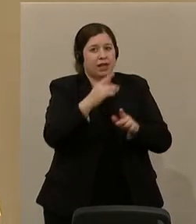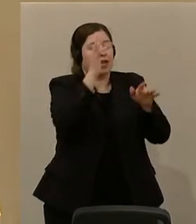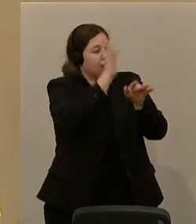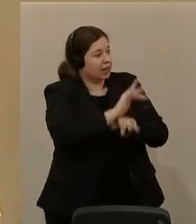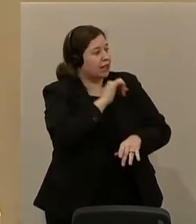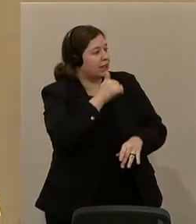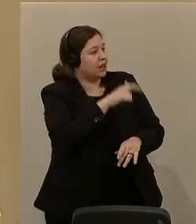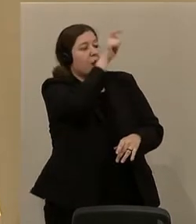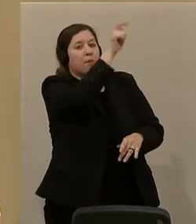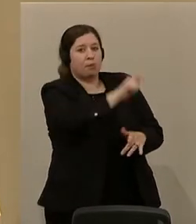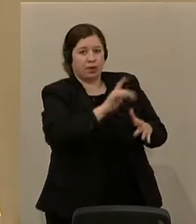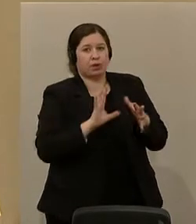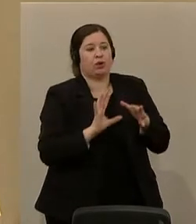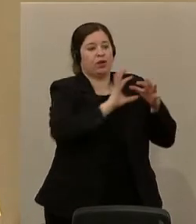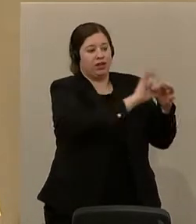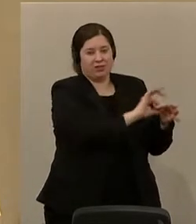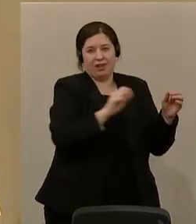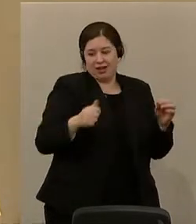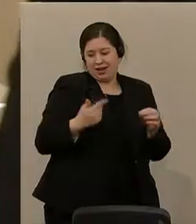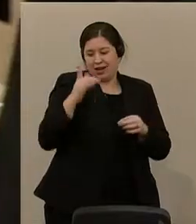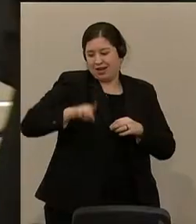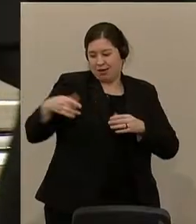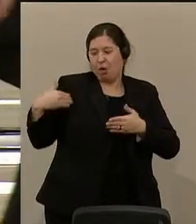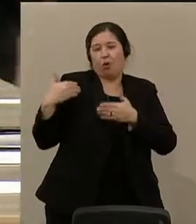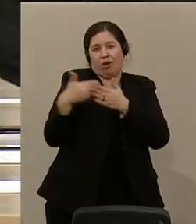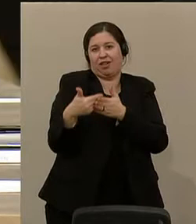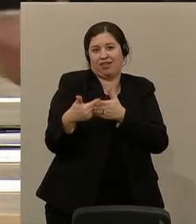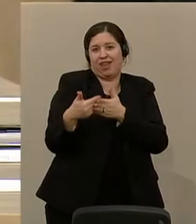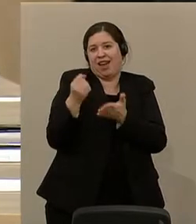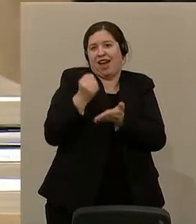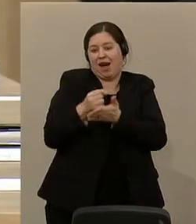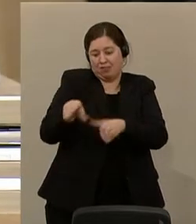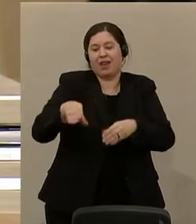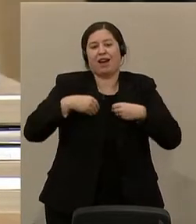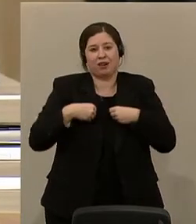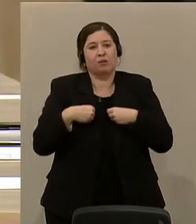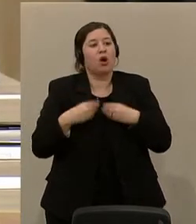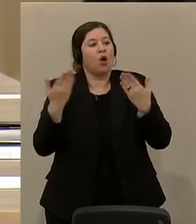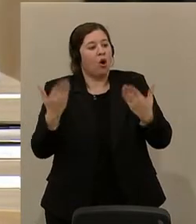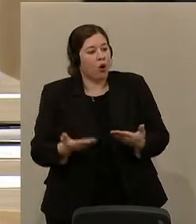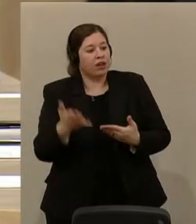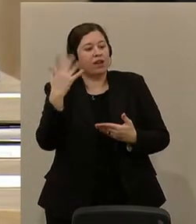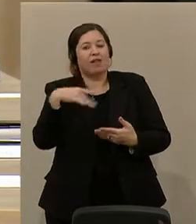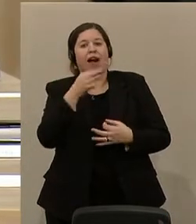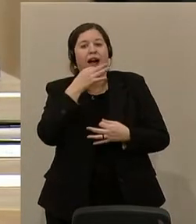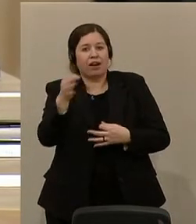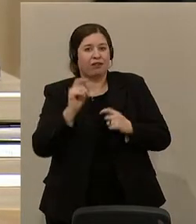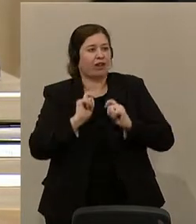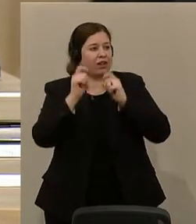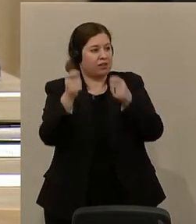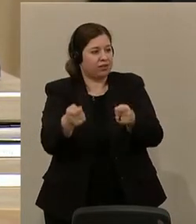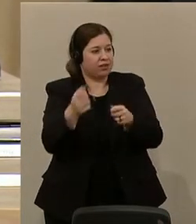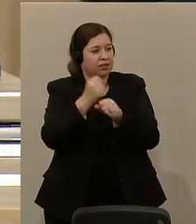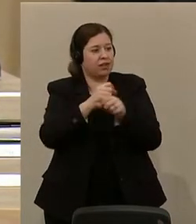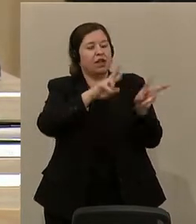nicht ihnen persönlich gilt sie sind ja erst ein paar monaten auch im amt worum geht's weiter wir haben die anfrage gestellt zum thema